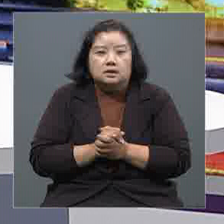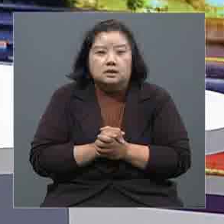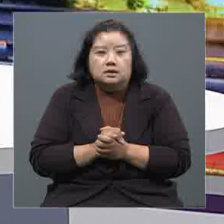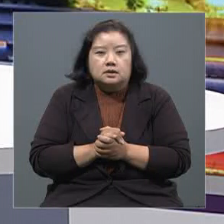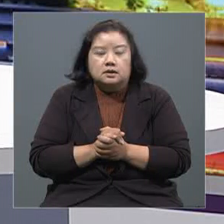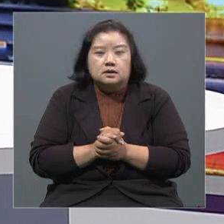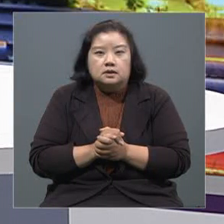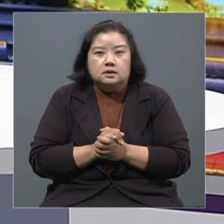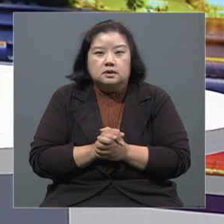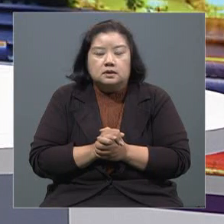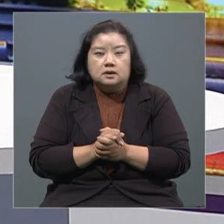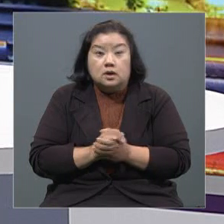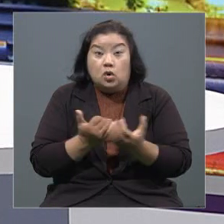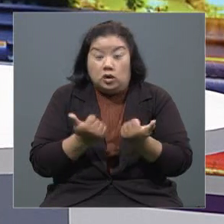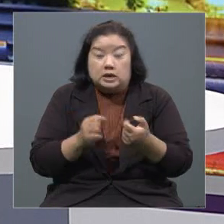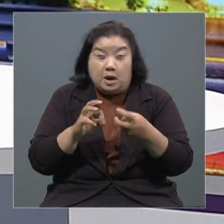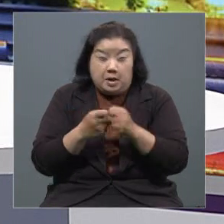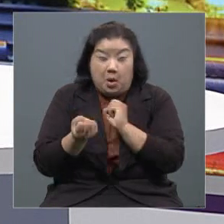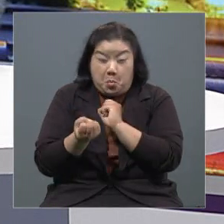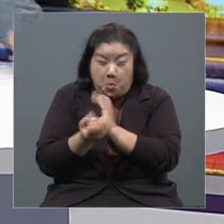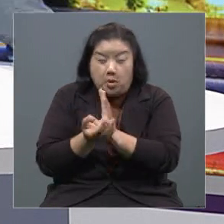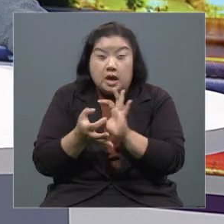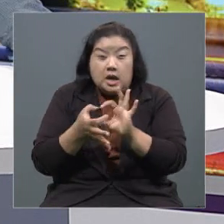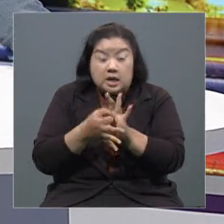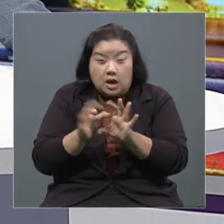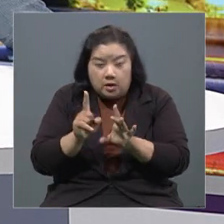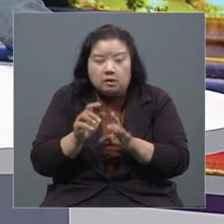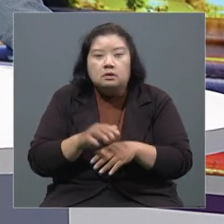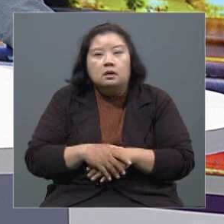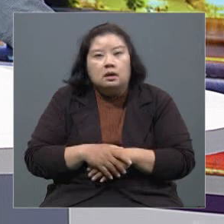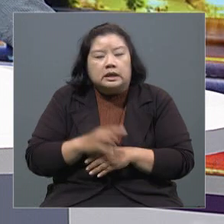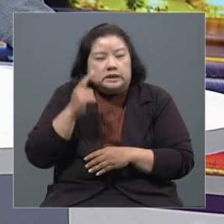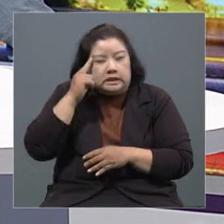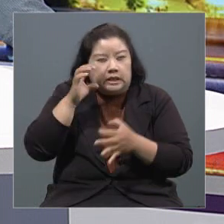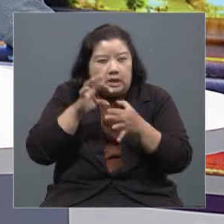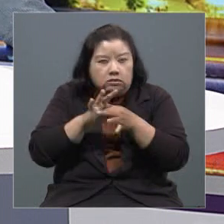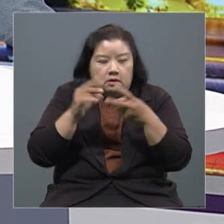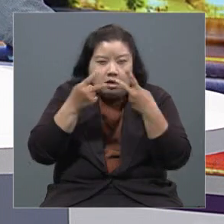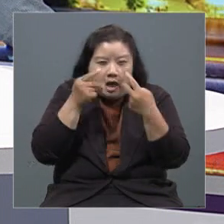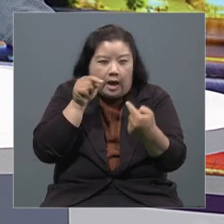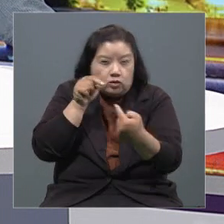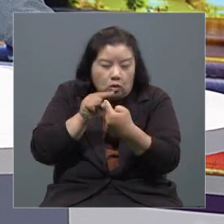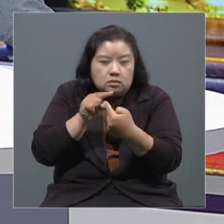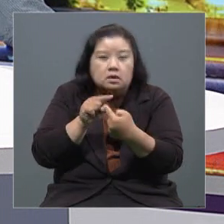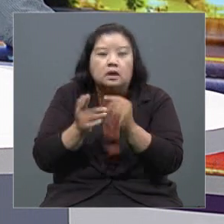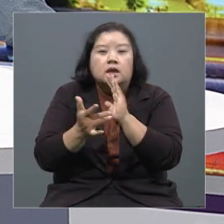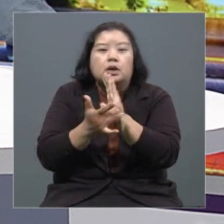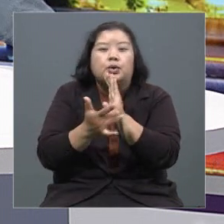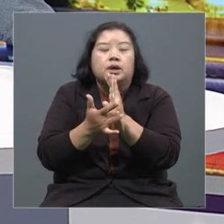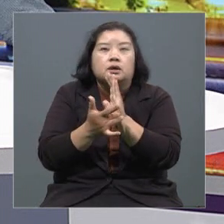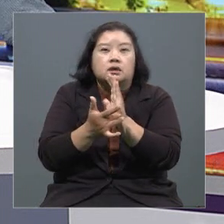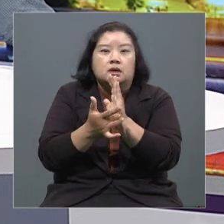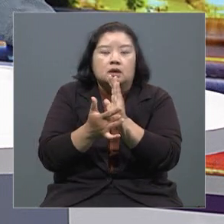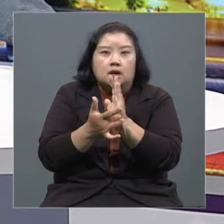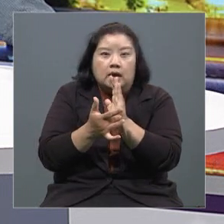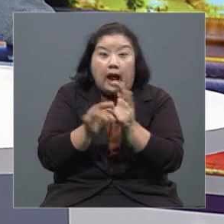มาดูเรื่องของการออกก่ออาชญกรรมทางเทคโนโลยีนี่นับวันมันจะมากขึ้นทุกวันทุกวันนะครับทีนี้ปัญหาสำคัญเนี่ยไม่ใช่แค่เรื่องของการปับ